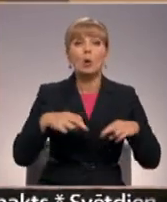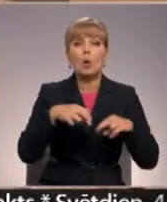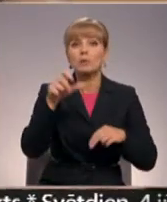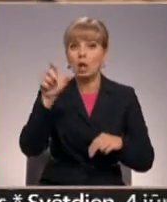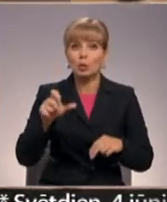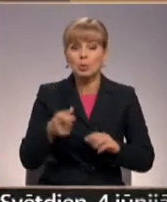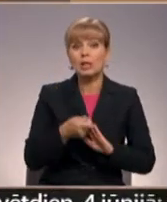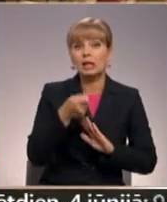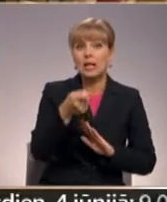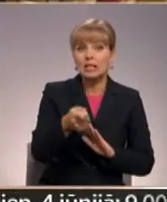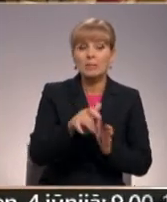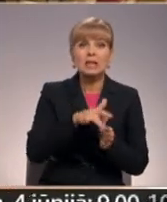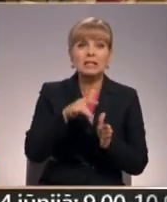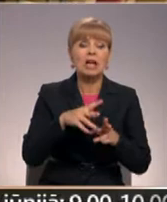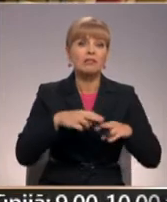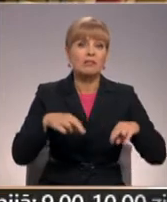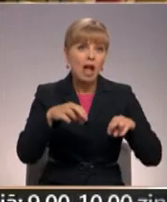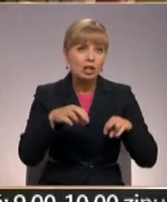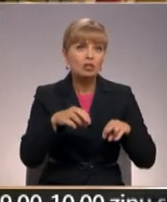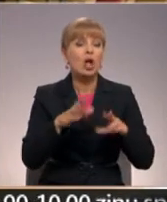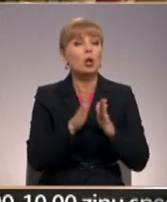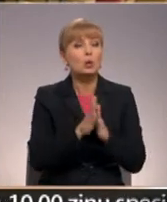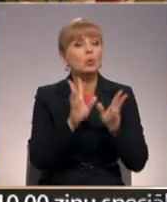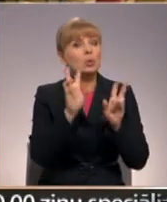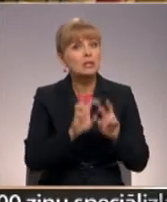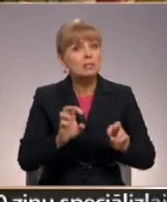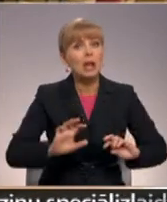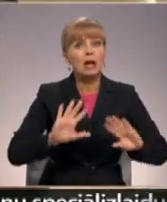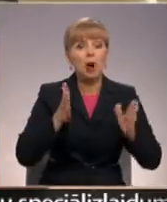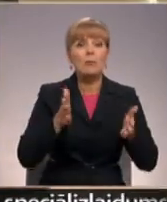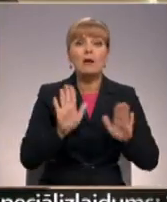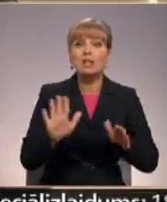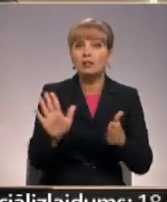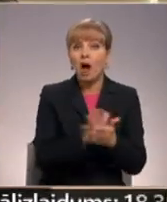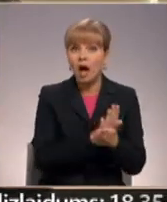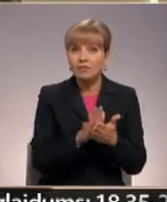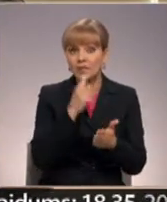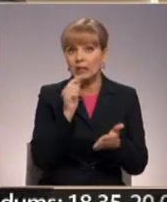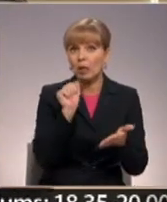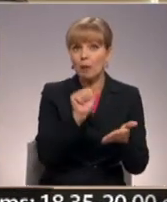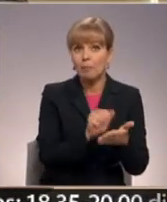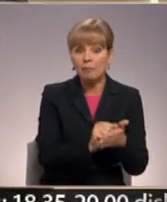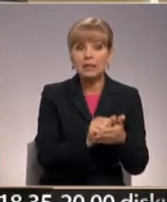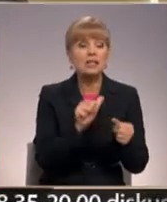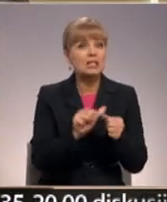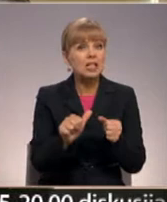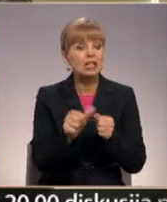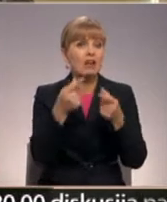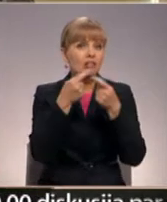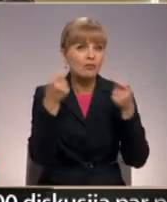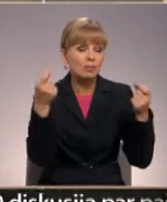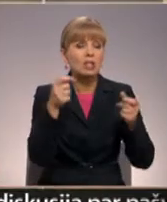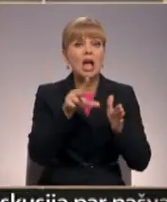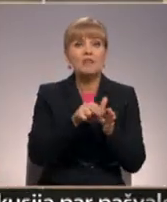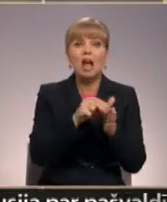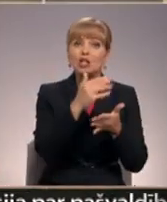iesniegums Centrālajai vēlēšanu komisijai pieprasīja izmeklēt gadījumu Ventspilī, jo vietējā laikrakstā tikko publicēta detalizēta informācija par